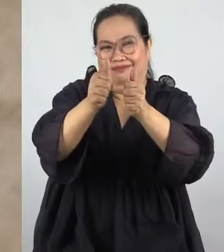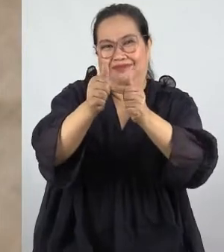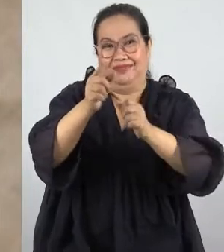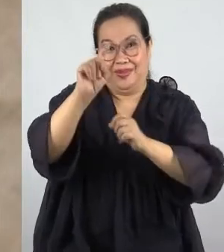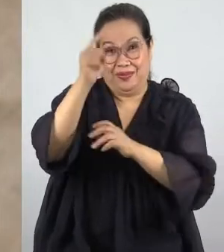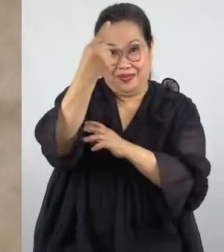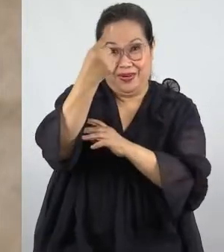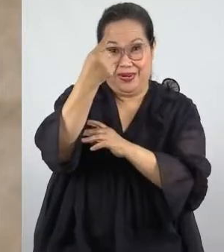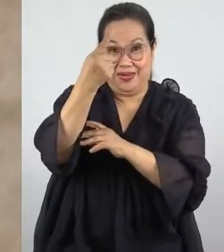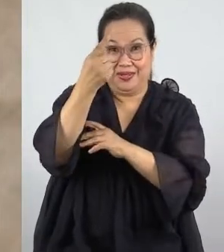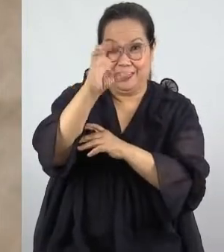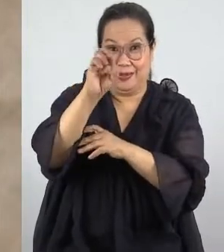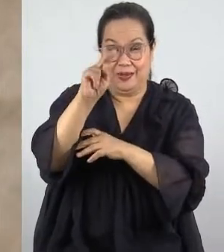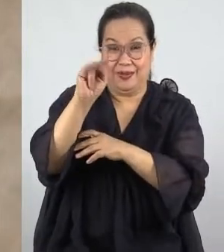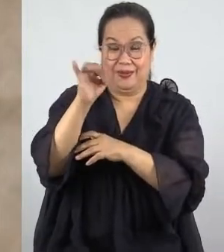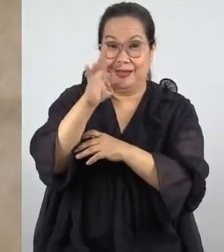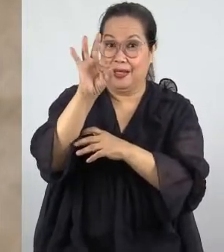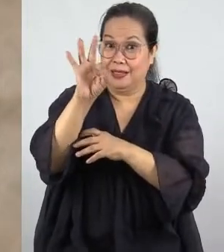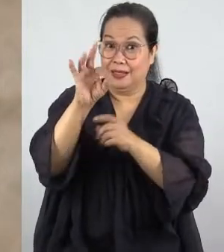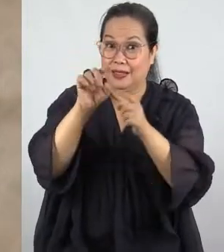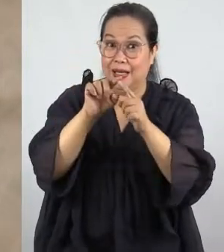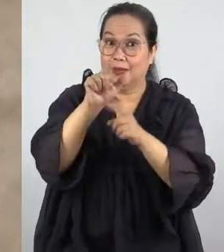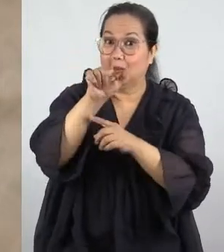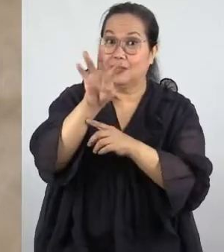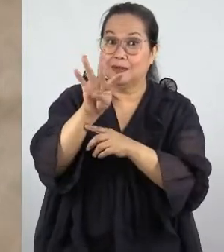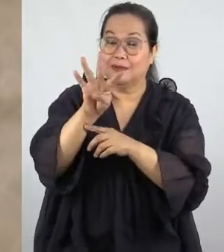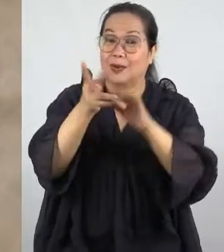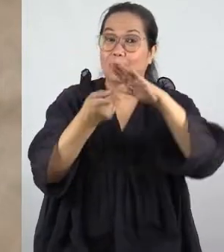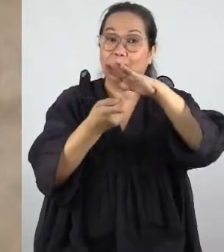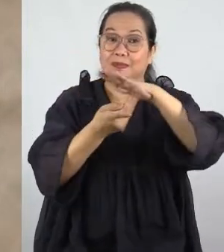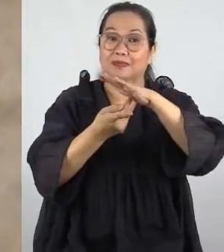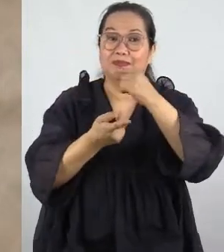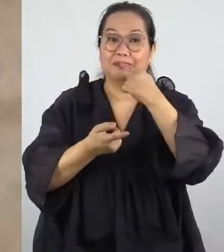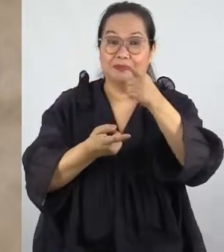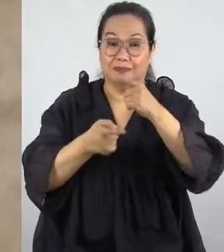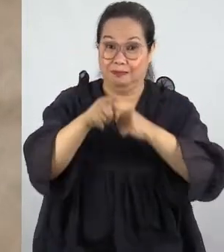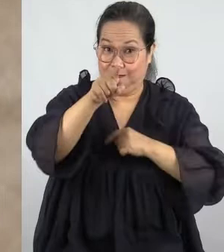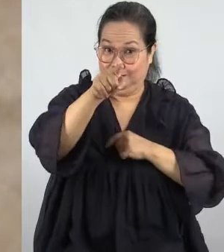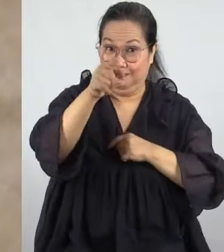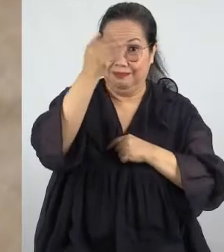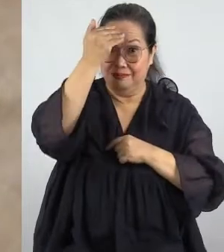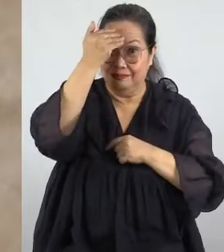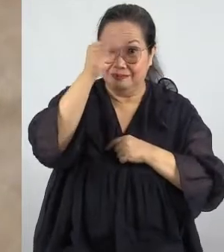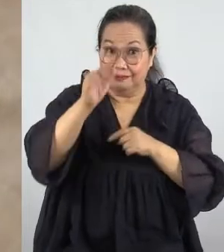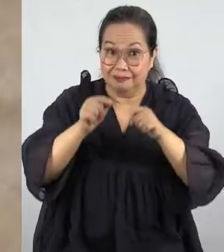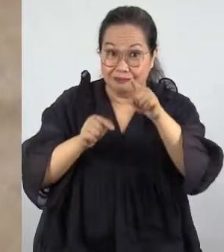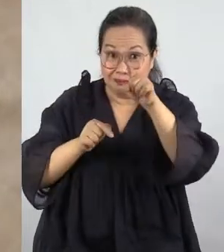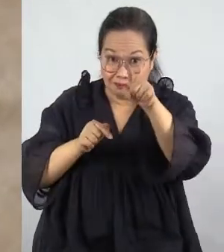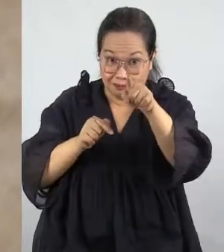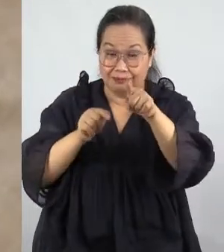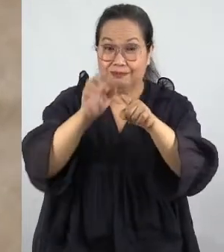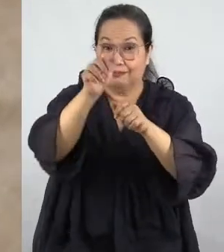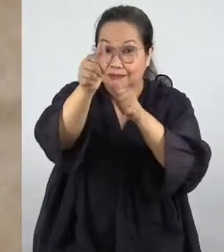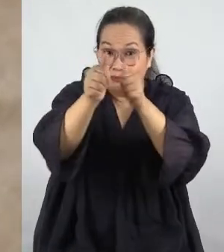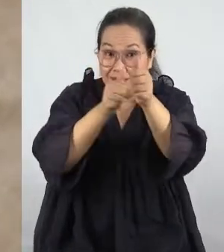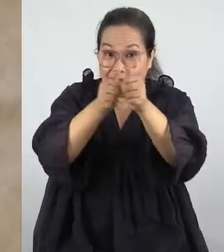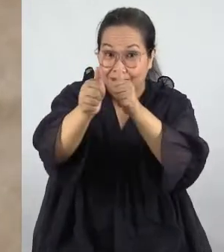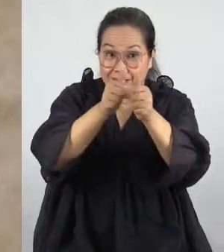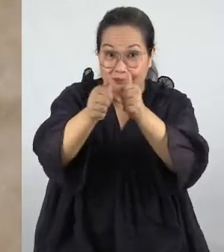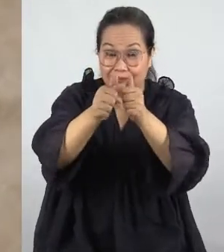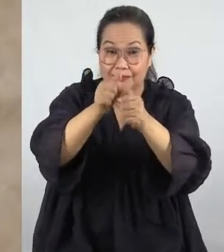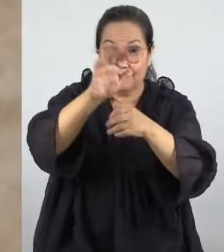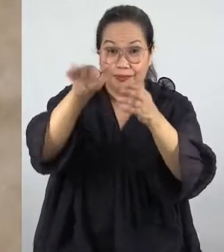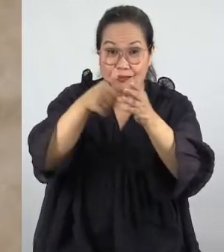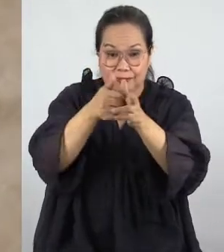1 Corinthians 9:24, ang sabi ni Pablo, do you not know that in a race all